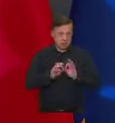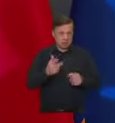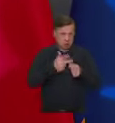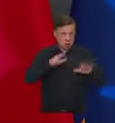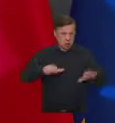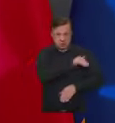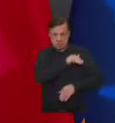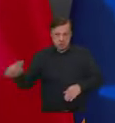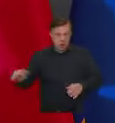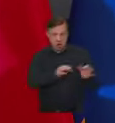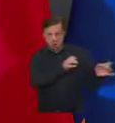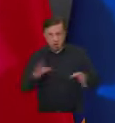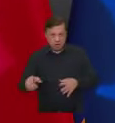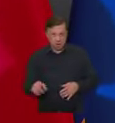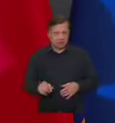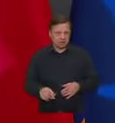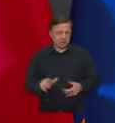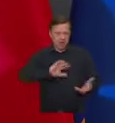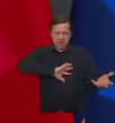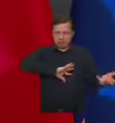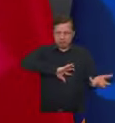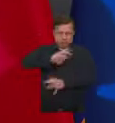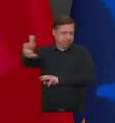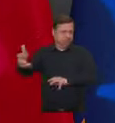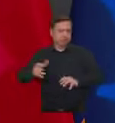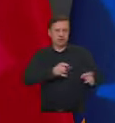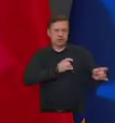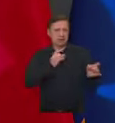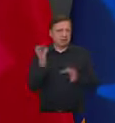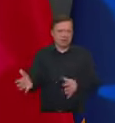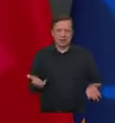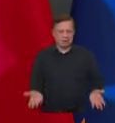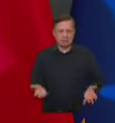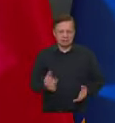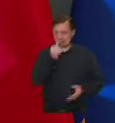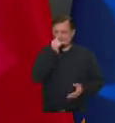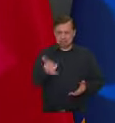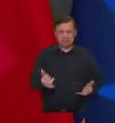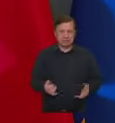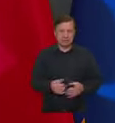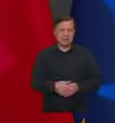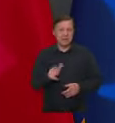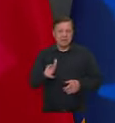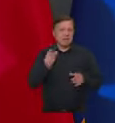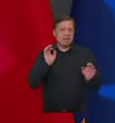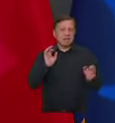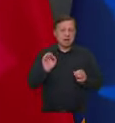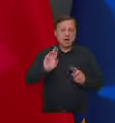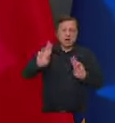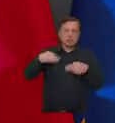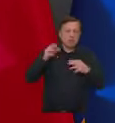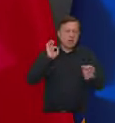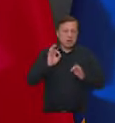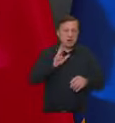naraz, chaos informacyjny i chaos w zdrowiu, w służbie zdrowia byłby taki, że niewiele byśmy z tych informacji wynieśli.